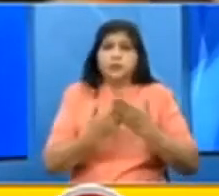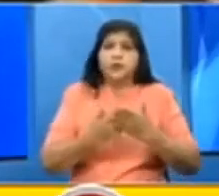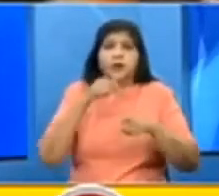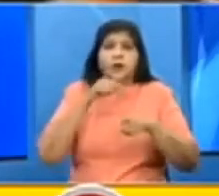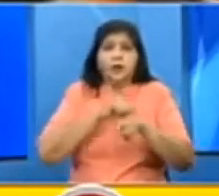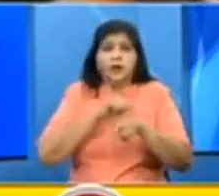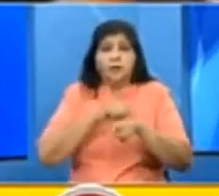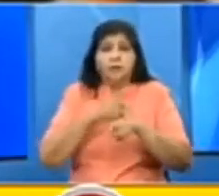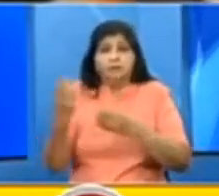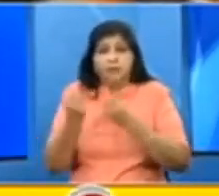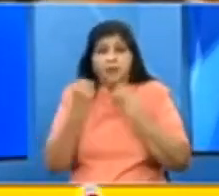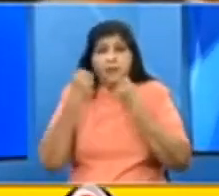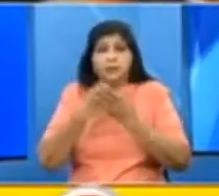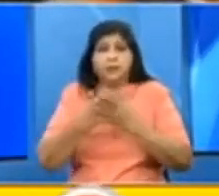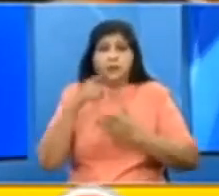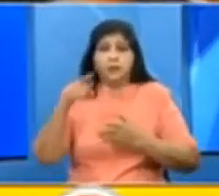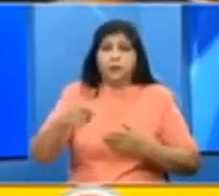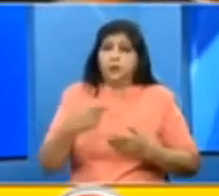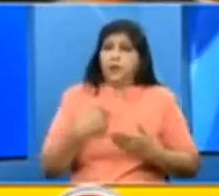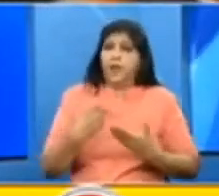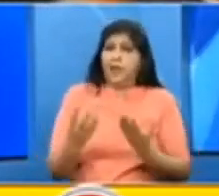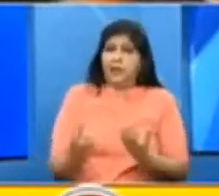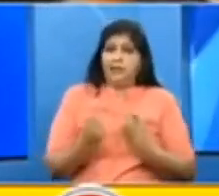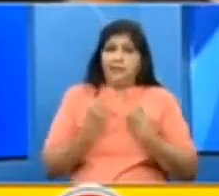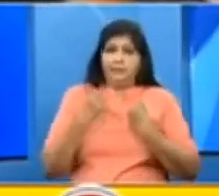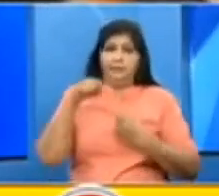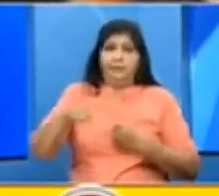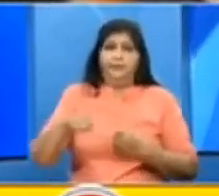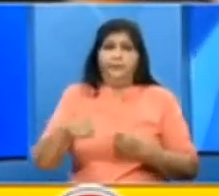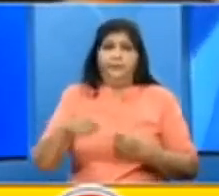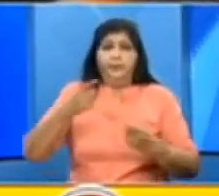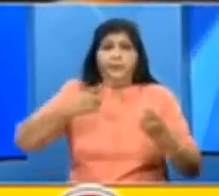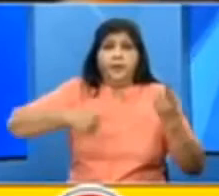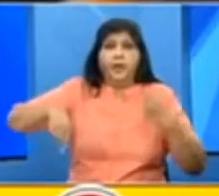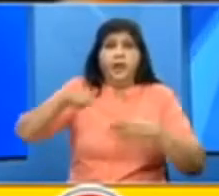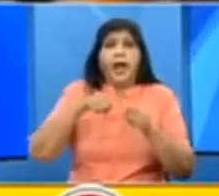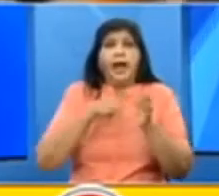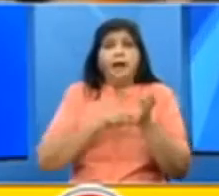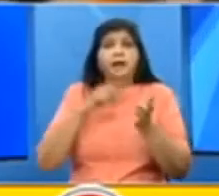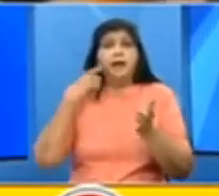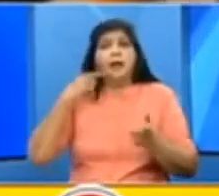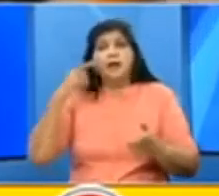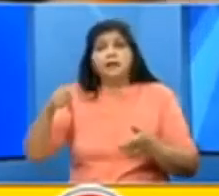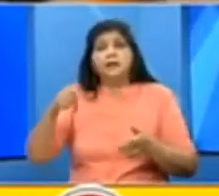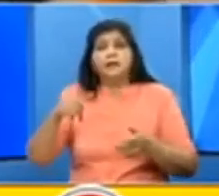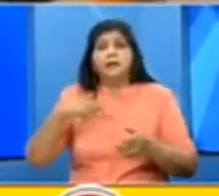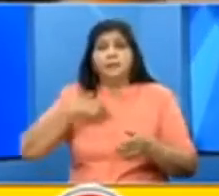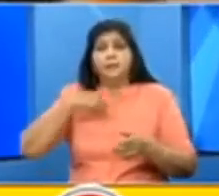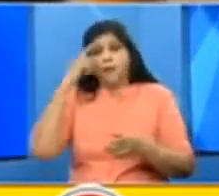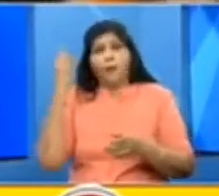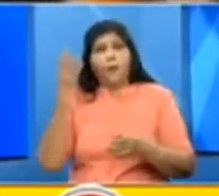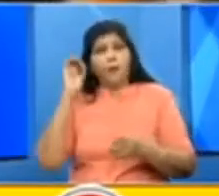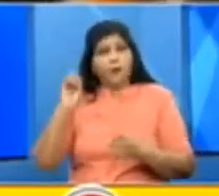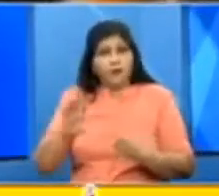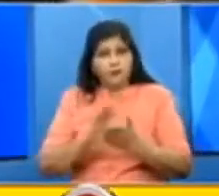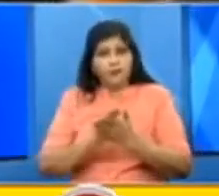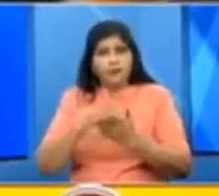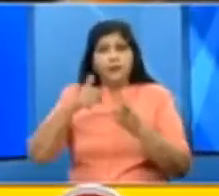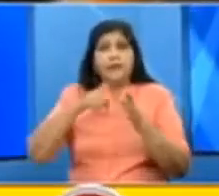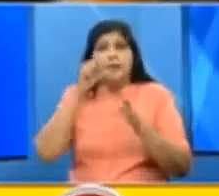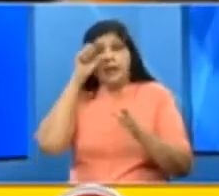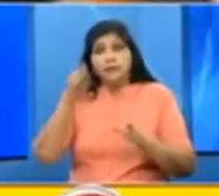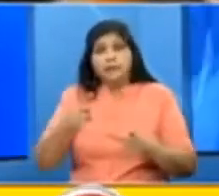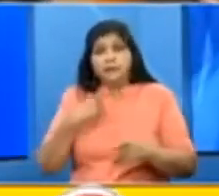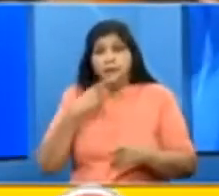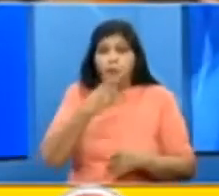है कि उसे स्वीकार करें। हम सभी को याद है कि गांधी जी ने हमें एक मंत्र दिया था उन्होंने कहा